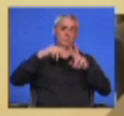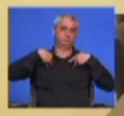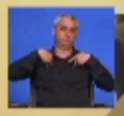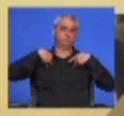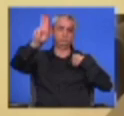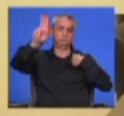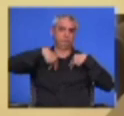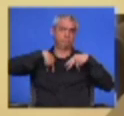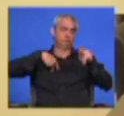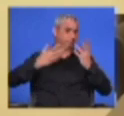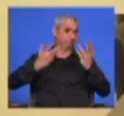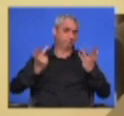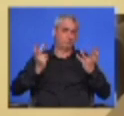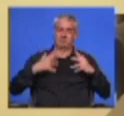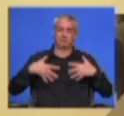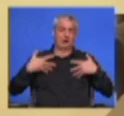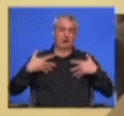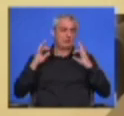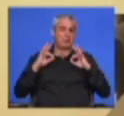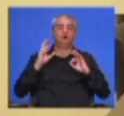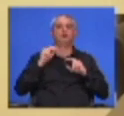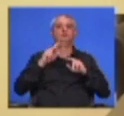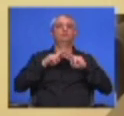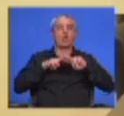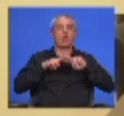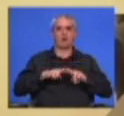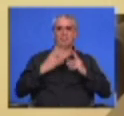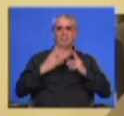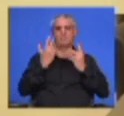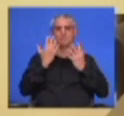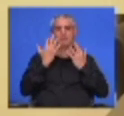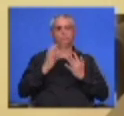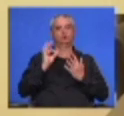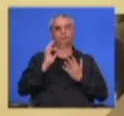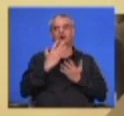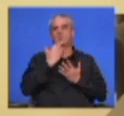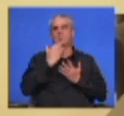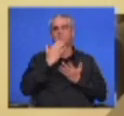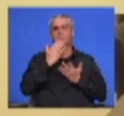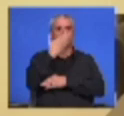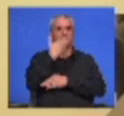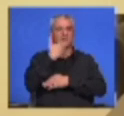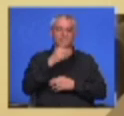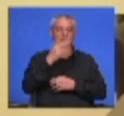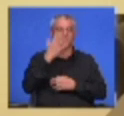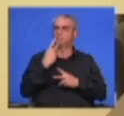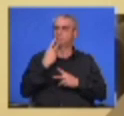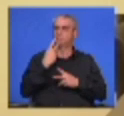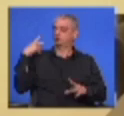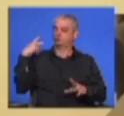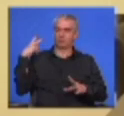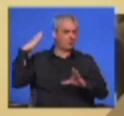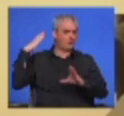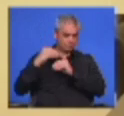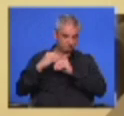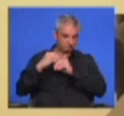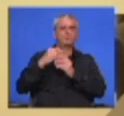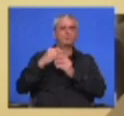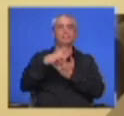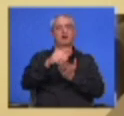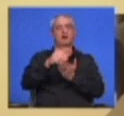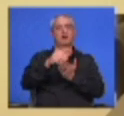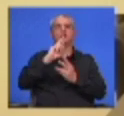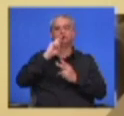להתרגש בכלל. יש עודף משמעותי בחשבון השוטף של ישראל. זה היה בשנתיים האחרונות, וזה יימשך לפחות